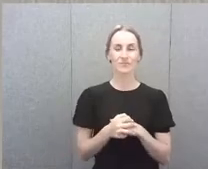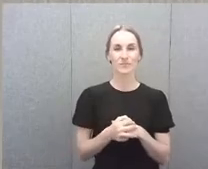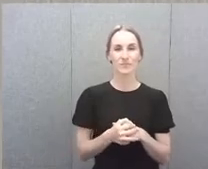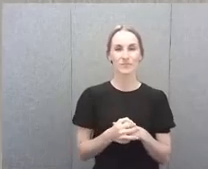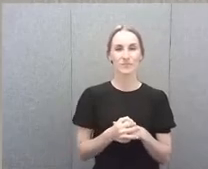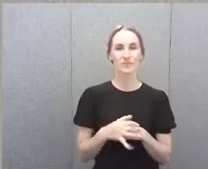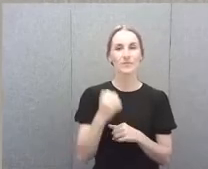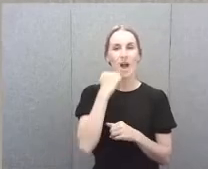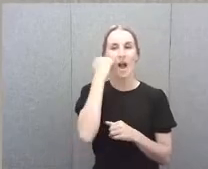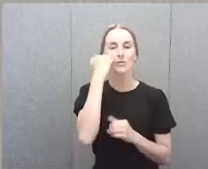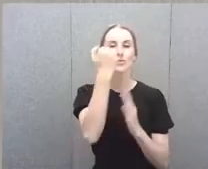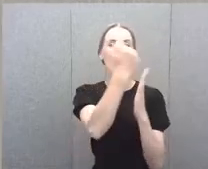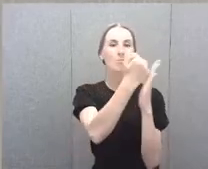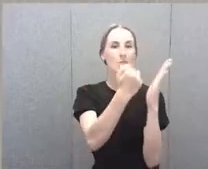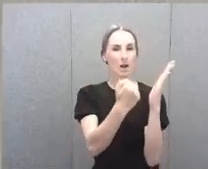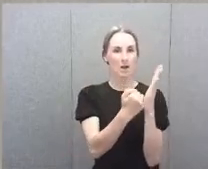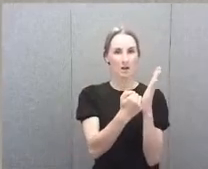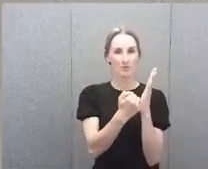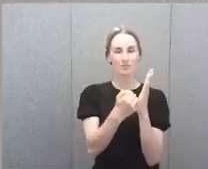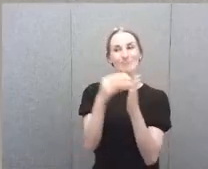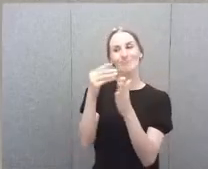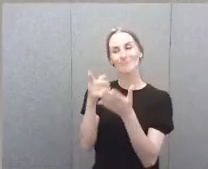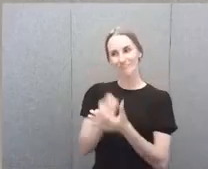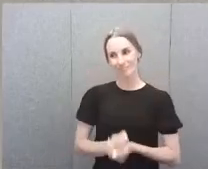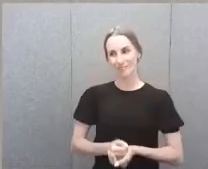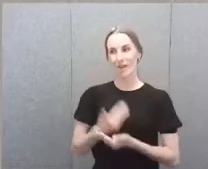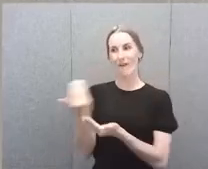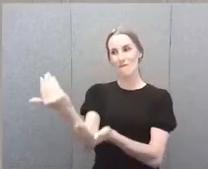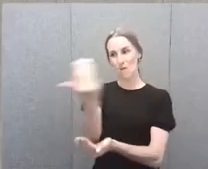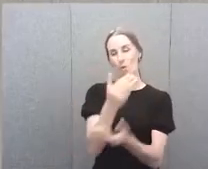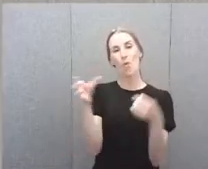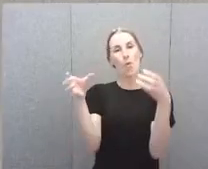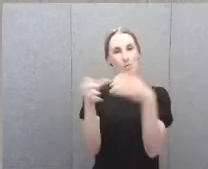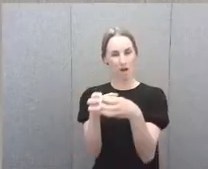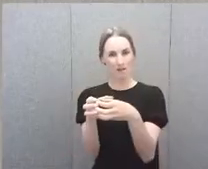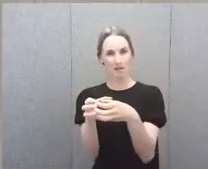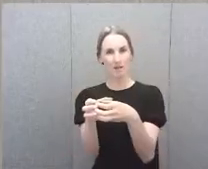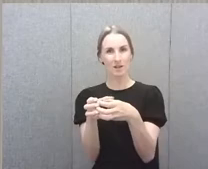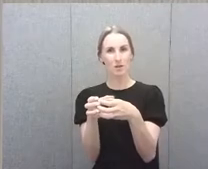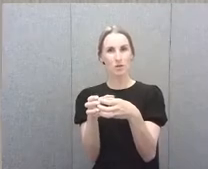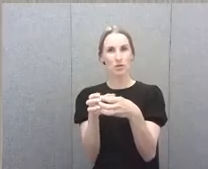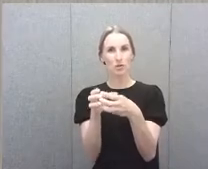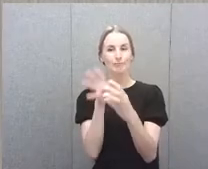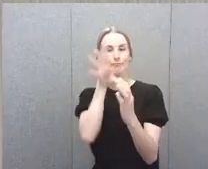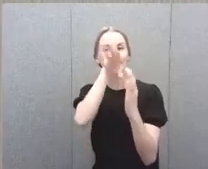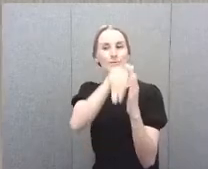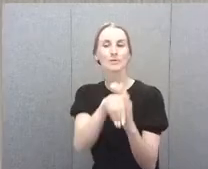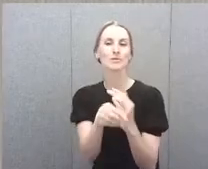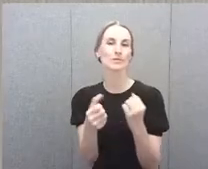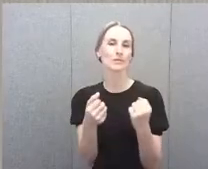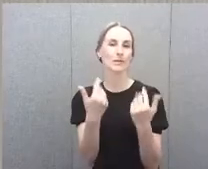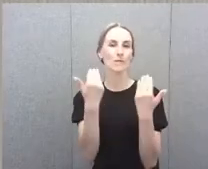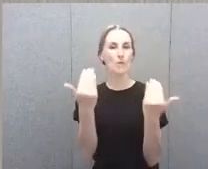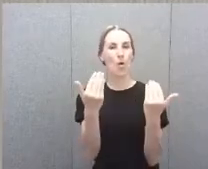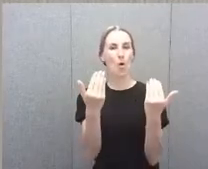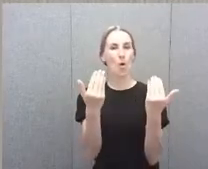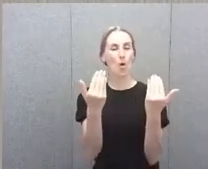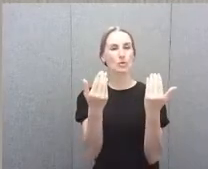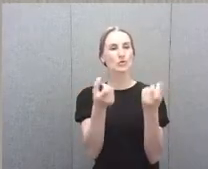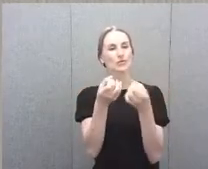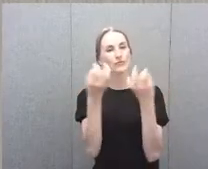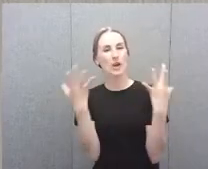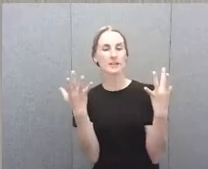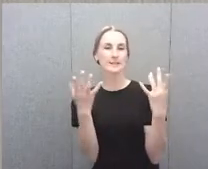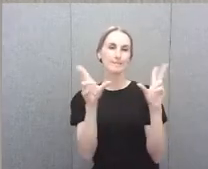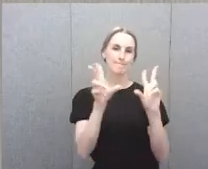Ачу амбассадорю. Благодарим вас, уважаемый посол, и благодарим всю вашу команду за ваш вклад в успех этого